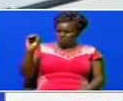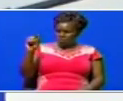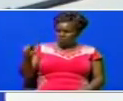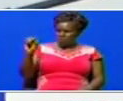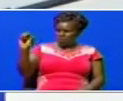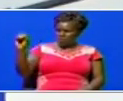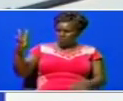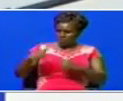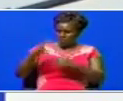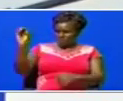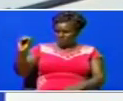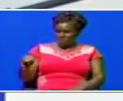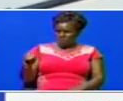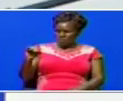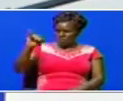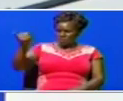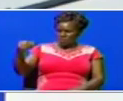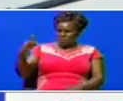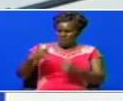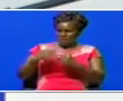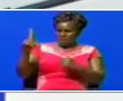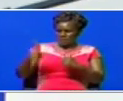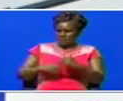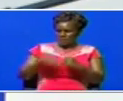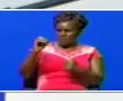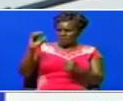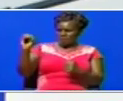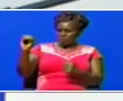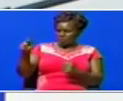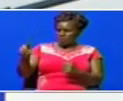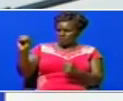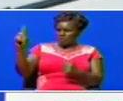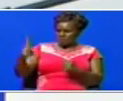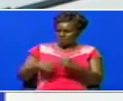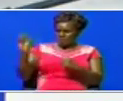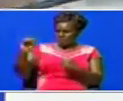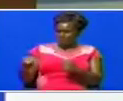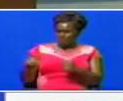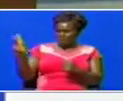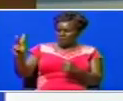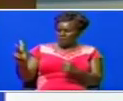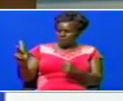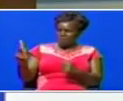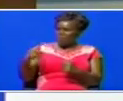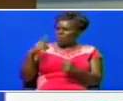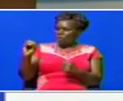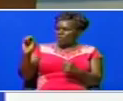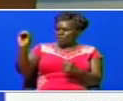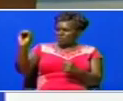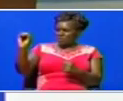0.09%. Shakalaka Jirongo, 86, 0.06%. Japheth Kaluyu,